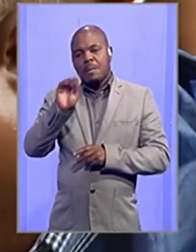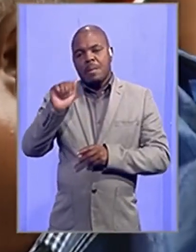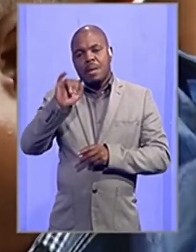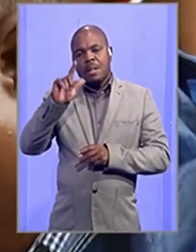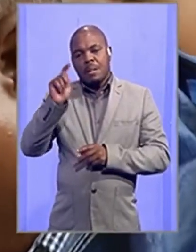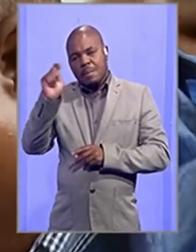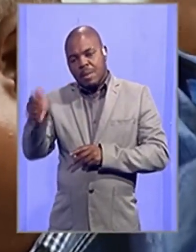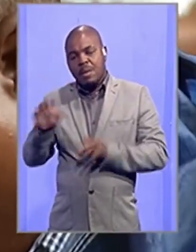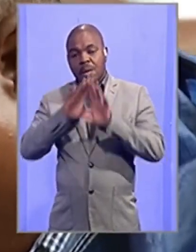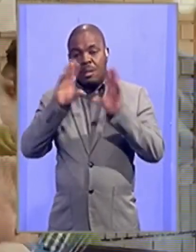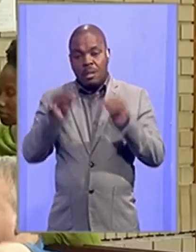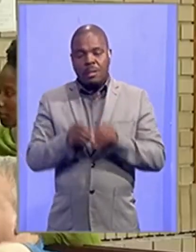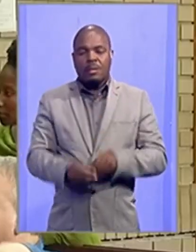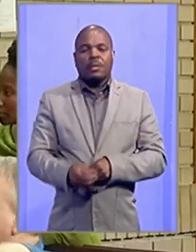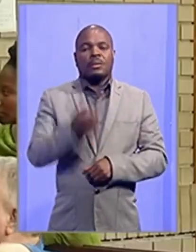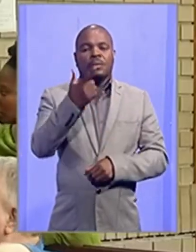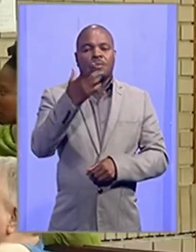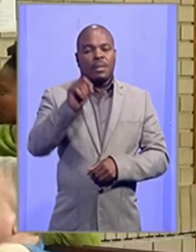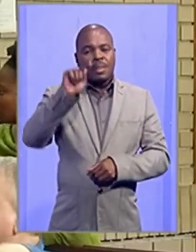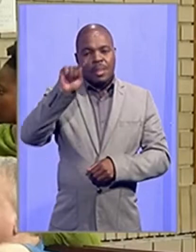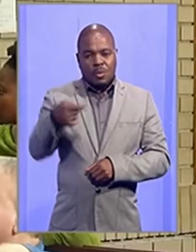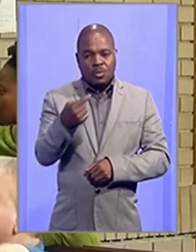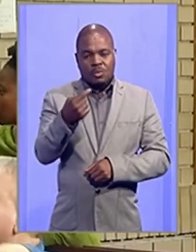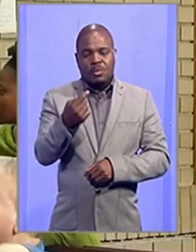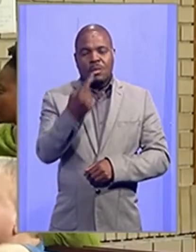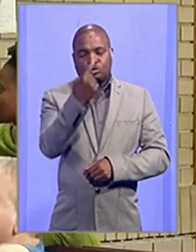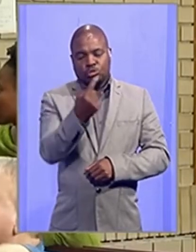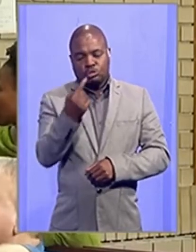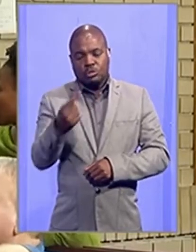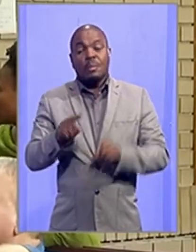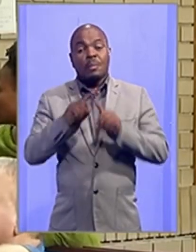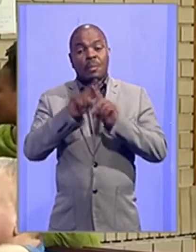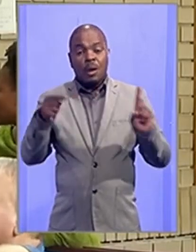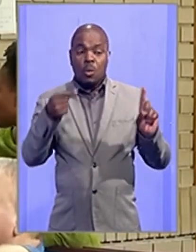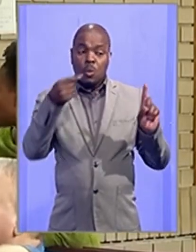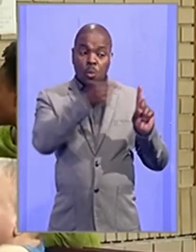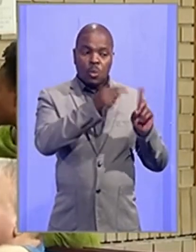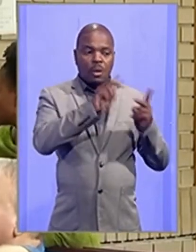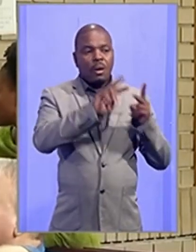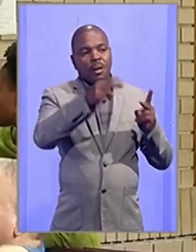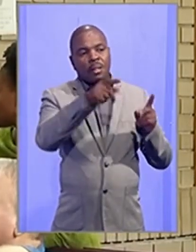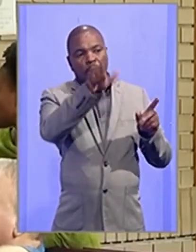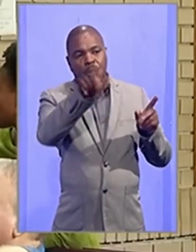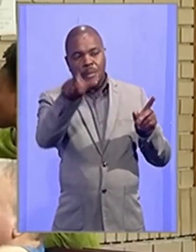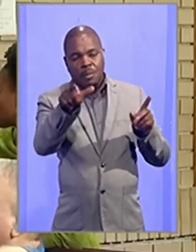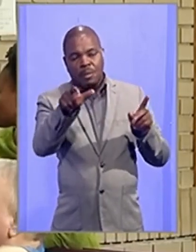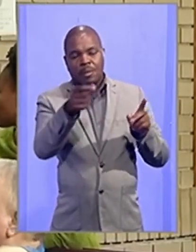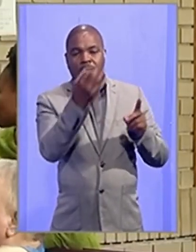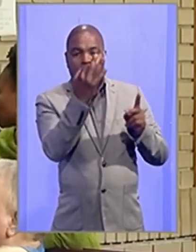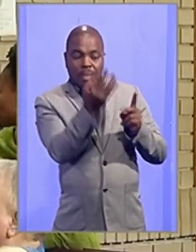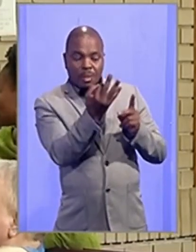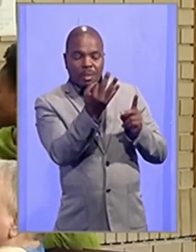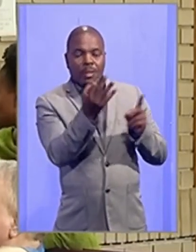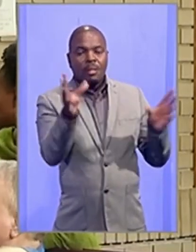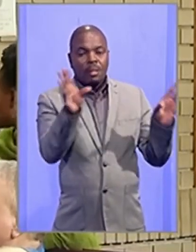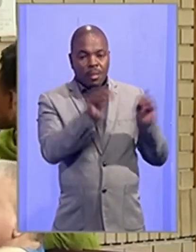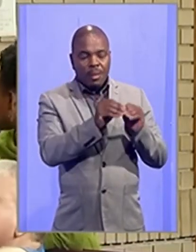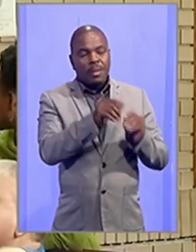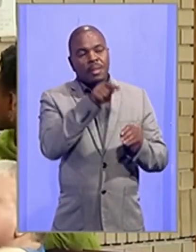tše 17,000 mongwe le mongwe. Mola Koko le balatofatšwa mmogo naye ba bararo